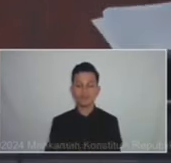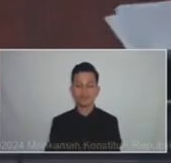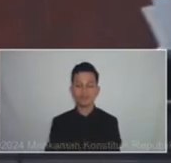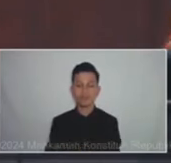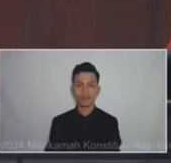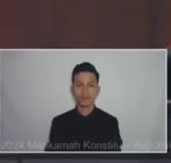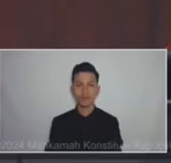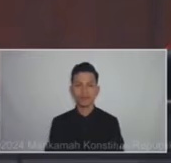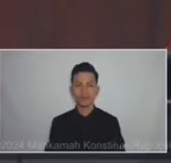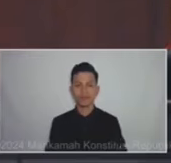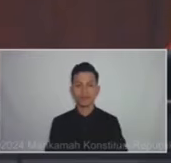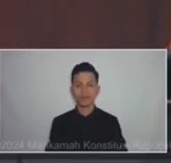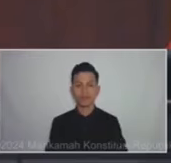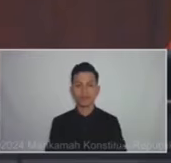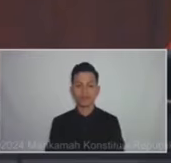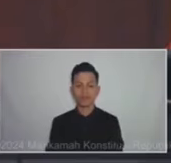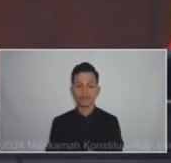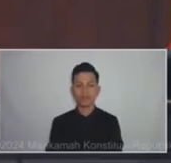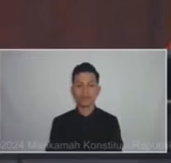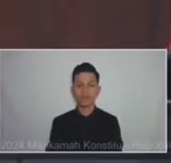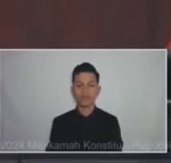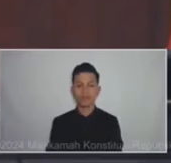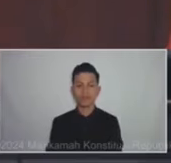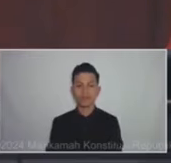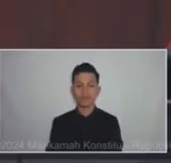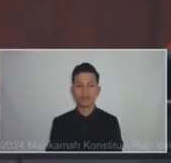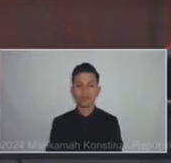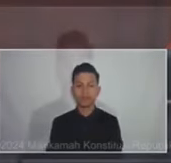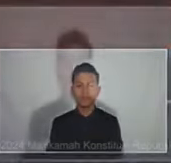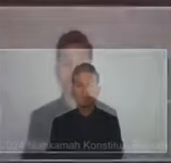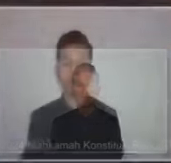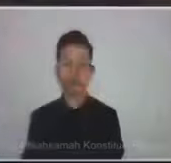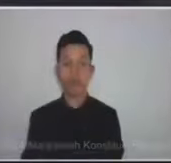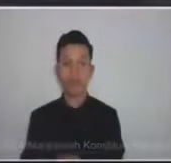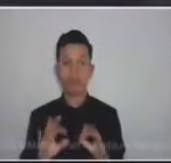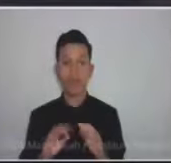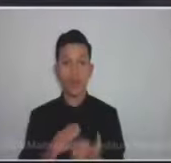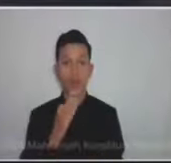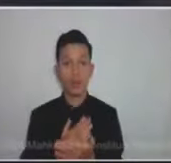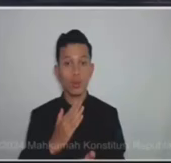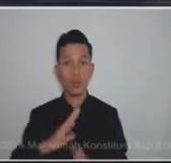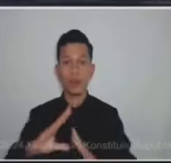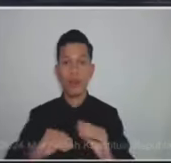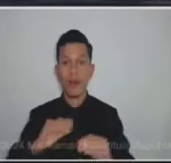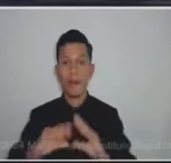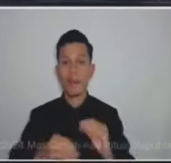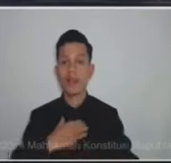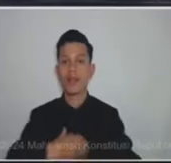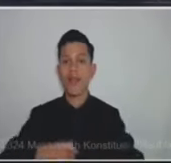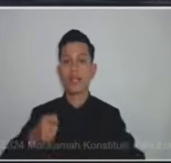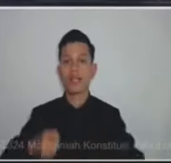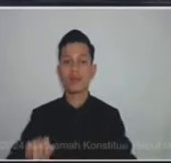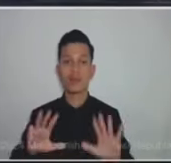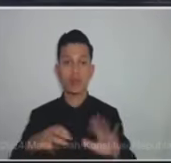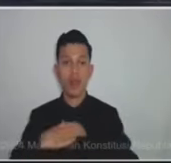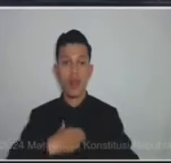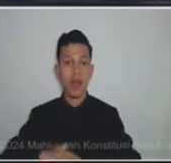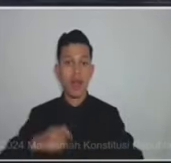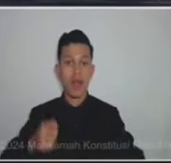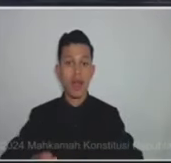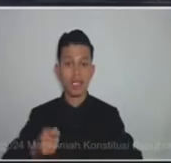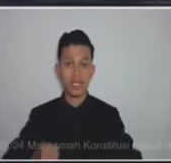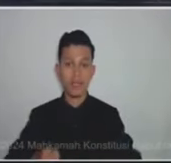pemohon belum demikian demikian diputus dalam rapat perusan Hakim oleh 9 hakim konstitusi